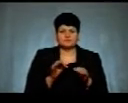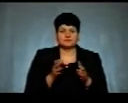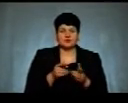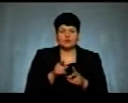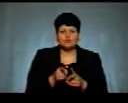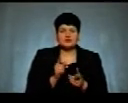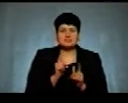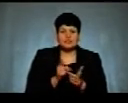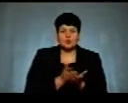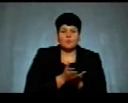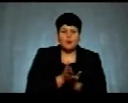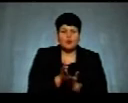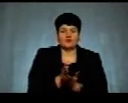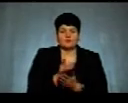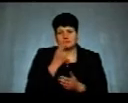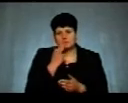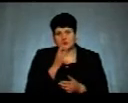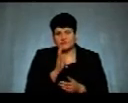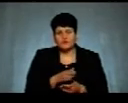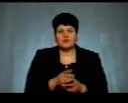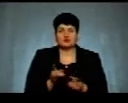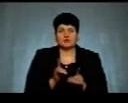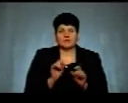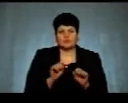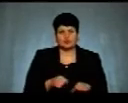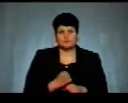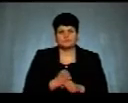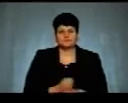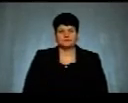чи звичок, чи надбань в житті, які він може.